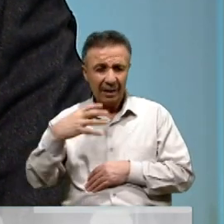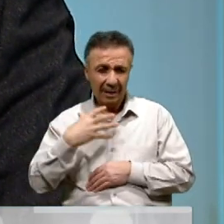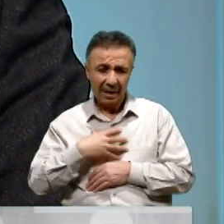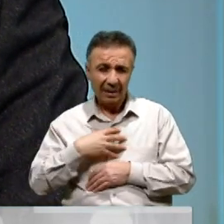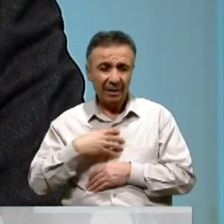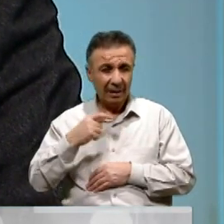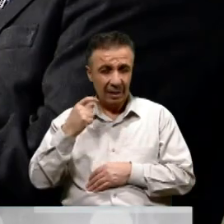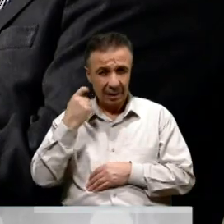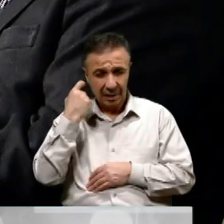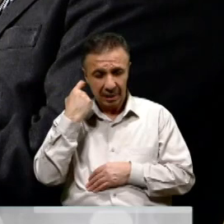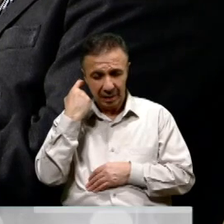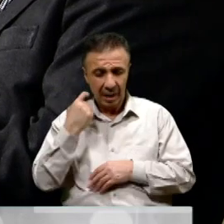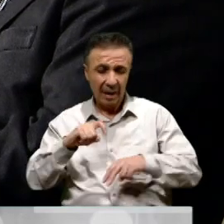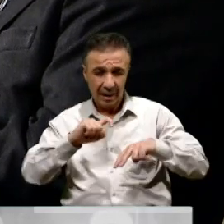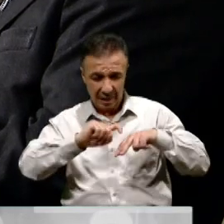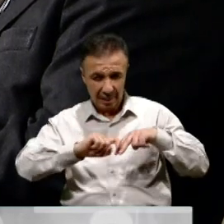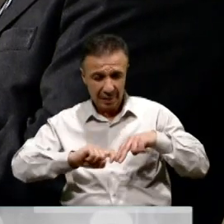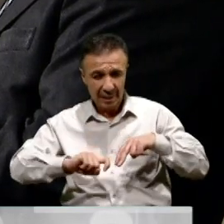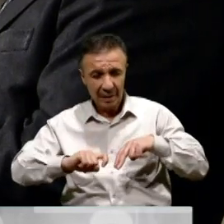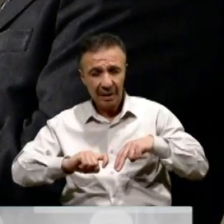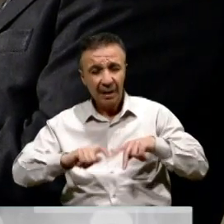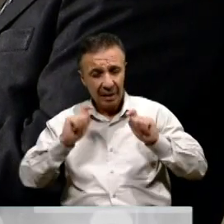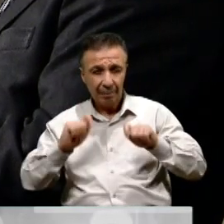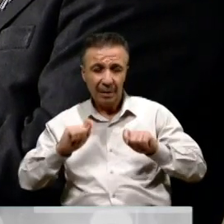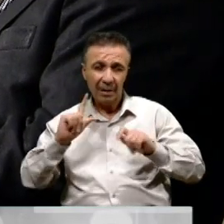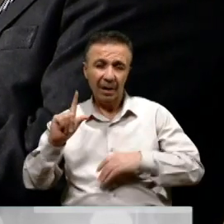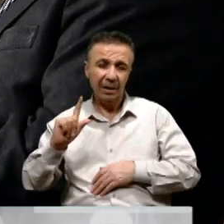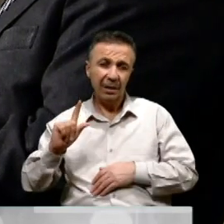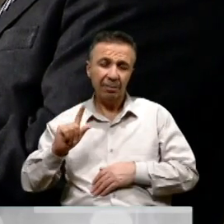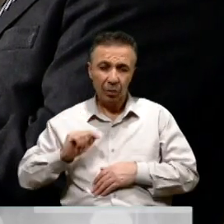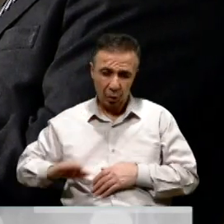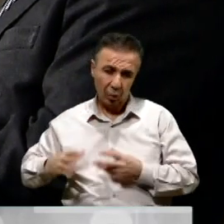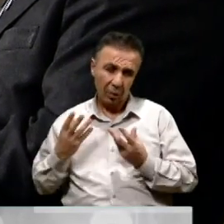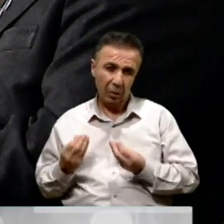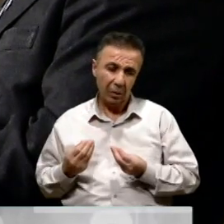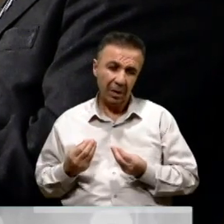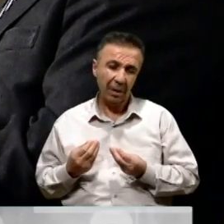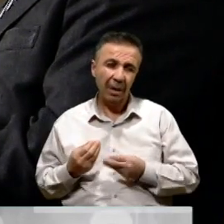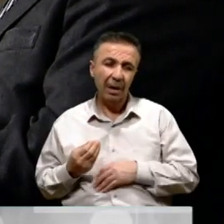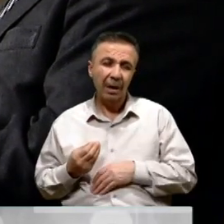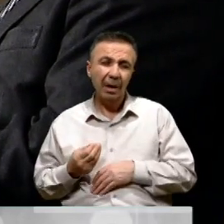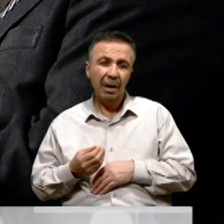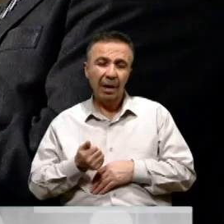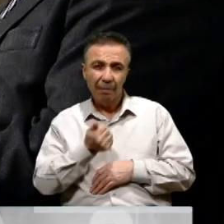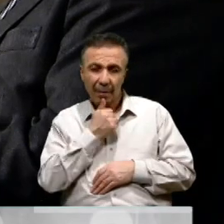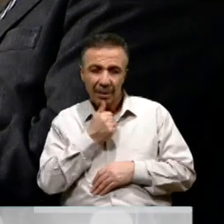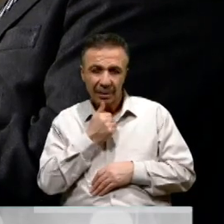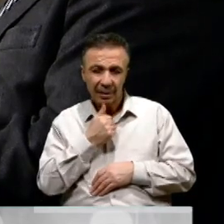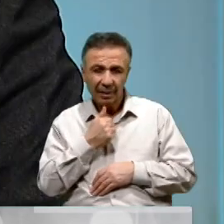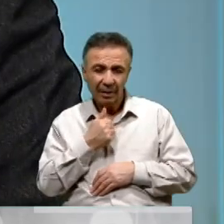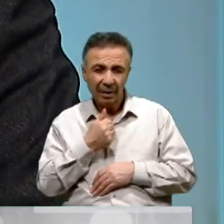yapması gerekir. Yani evladı bile olsa, çocuğu bile olsa babasının avret mahalline bakması caiz